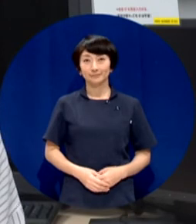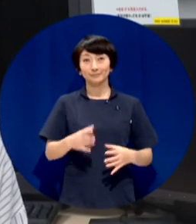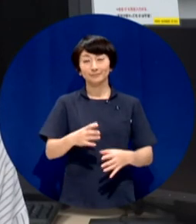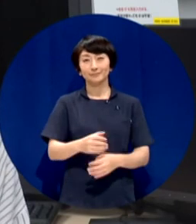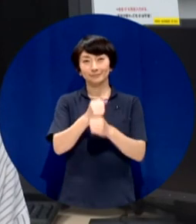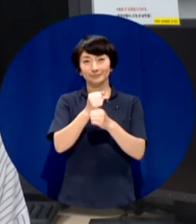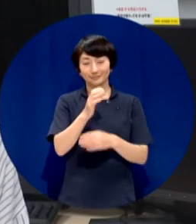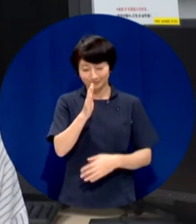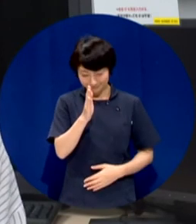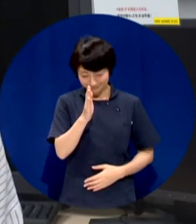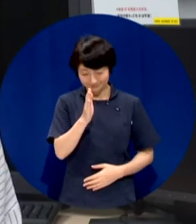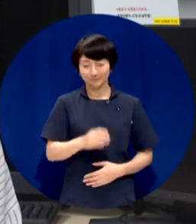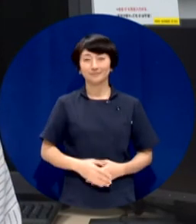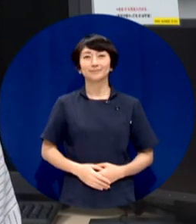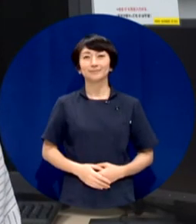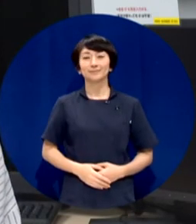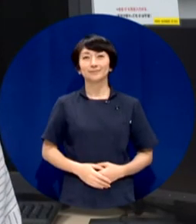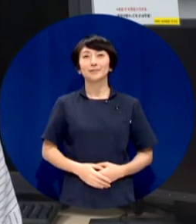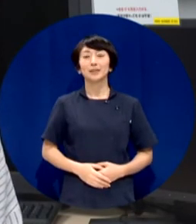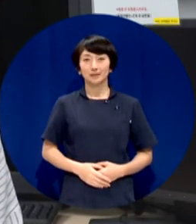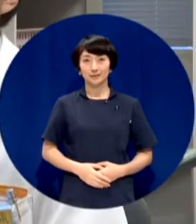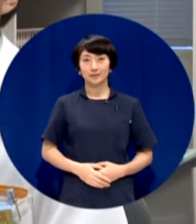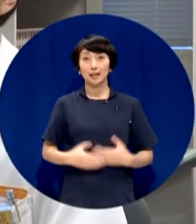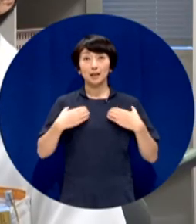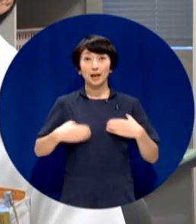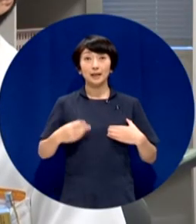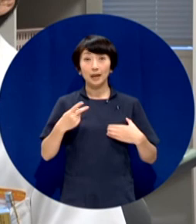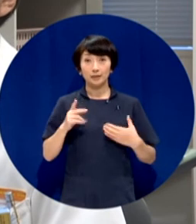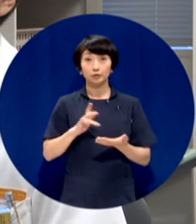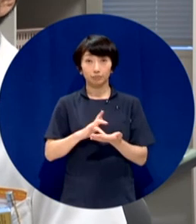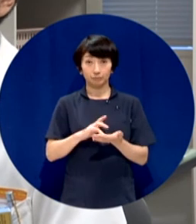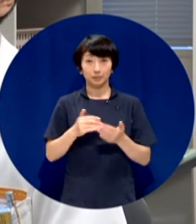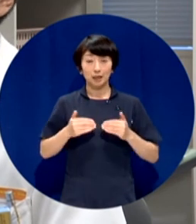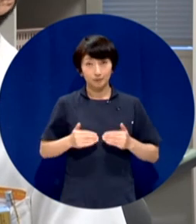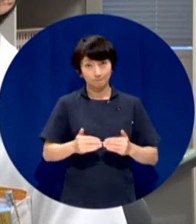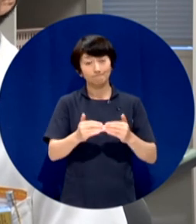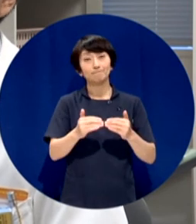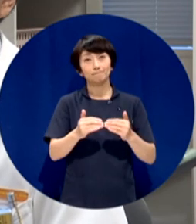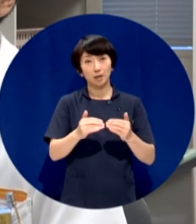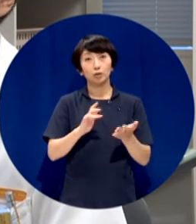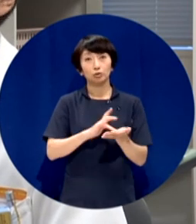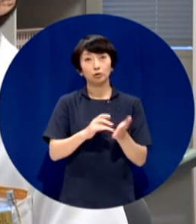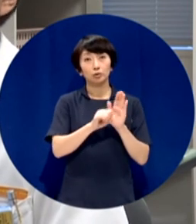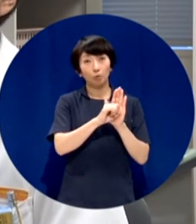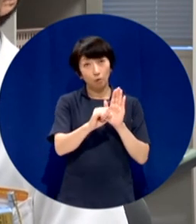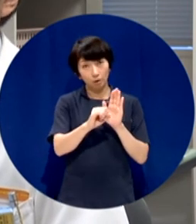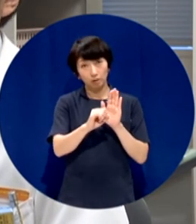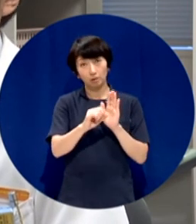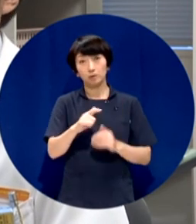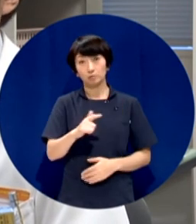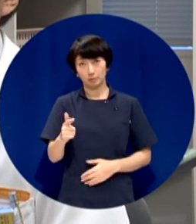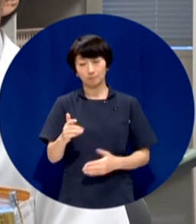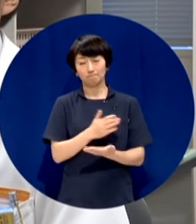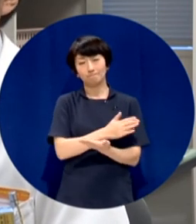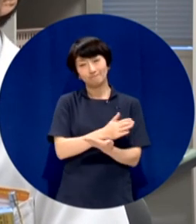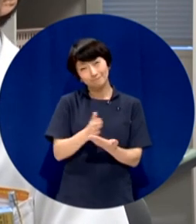最後に今日のまとめをお願いします。 はい、肺がんの薬物療法は進歩し、さまざまな作